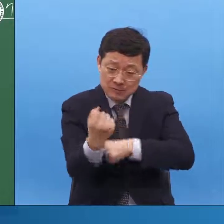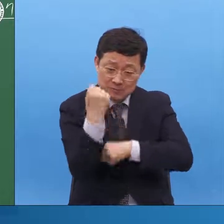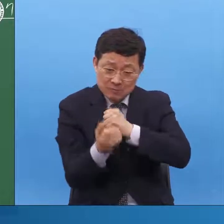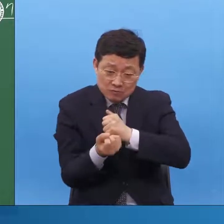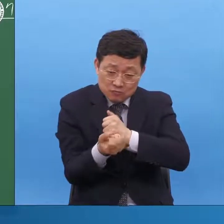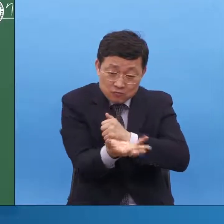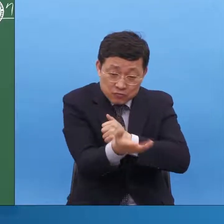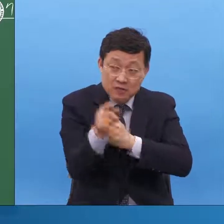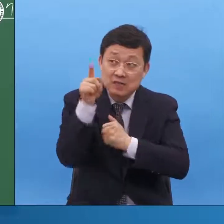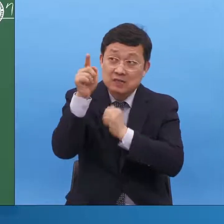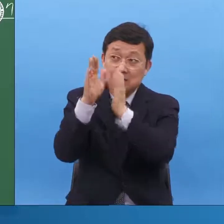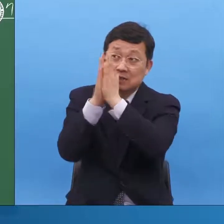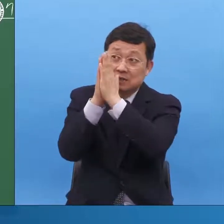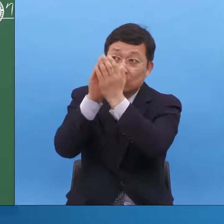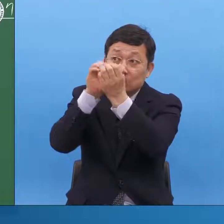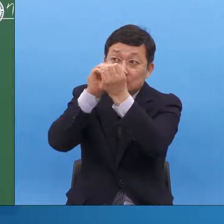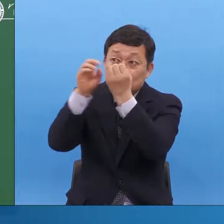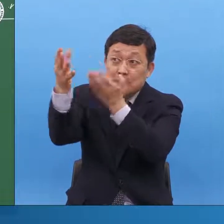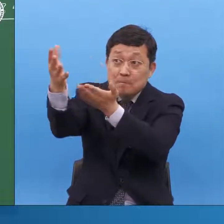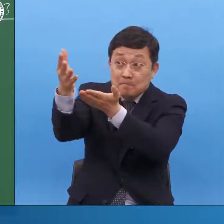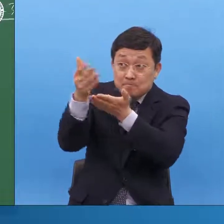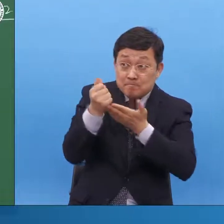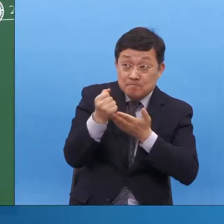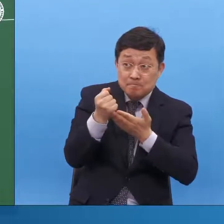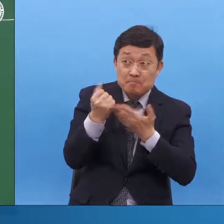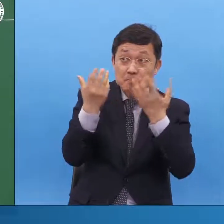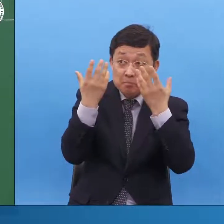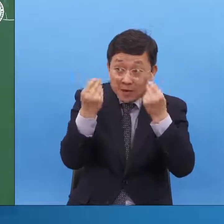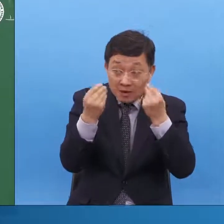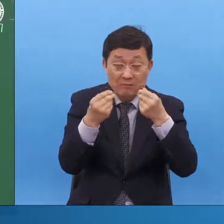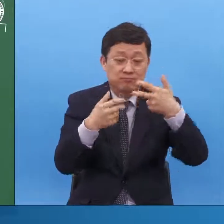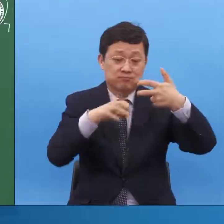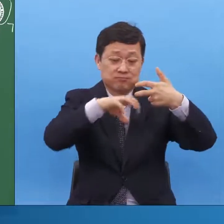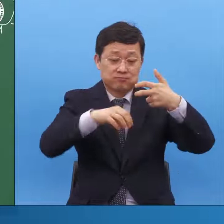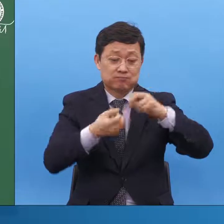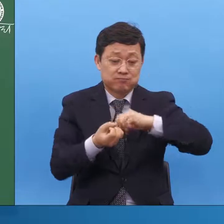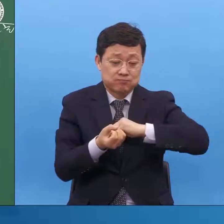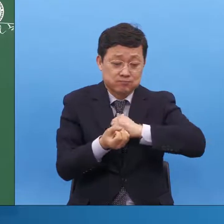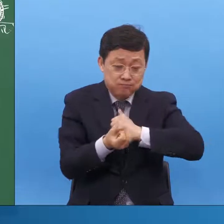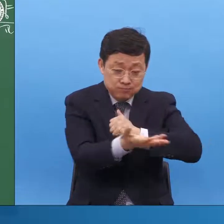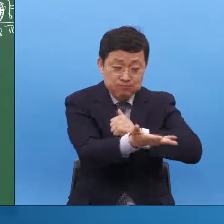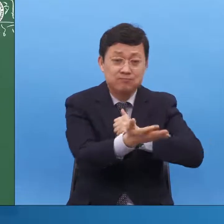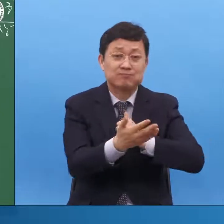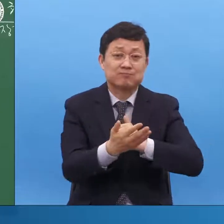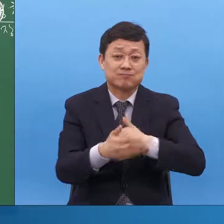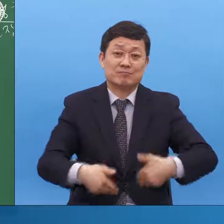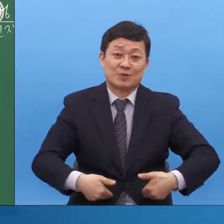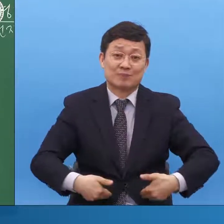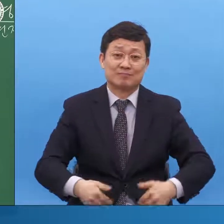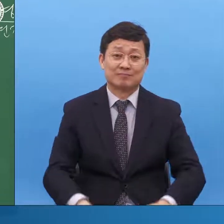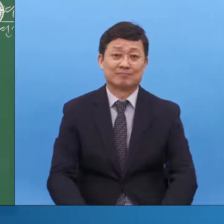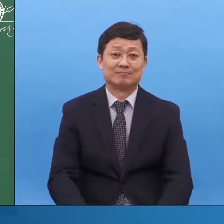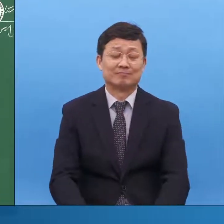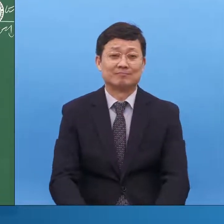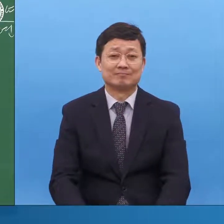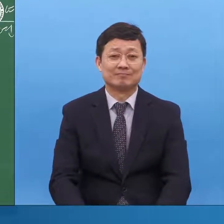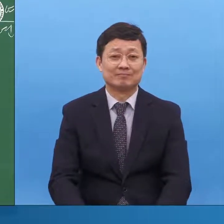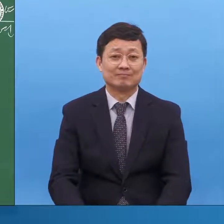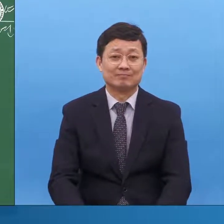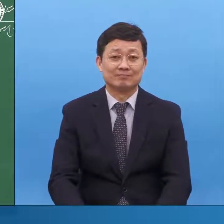응답이 가야 돼요. And so don't strive to try to go out and evangelize and gather people together. You have to look for the field church that has the 70